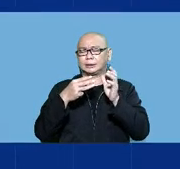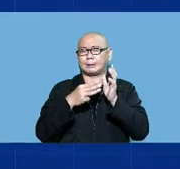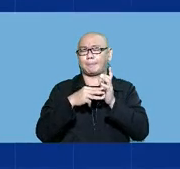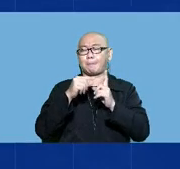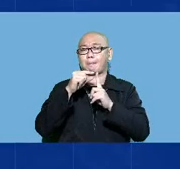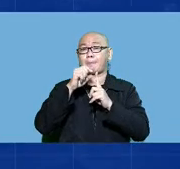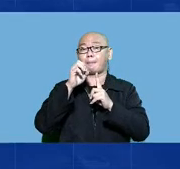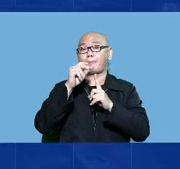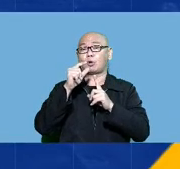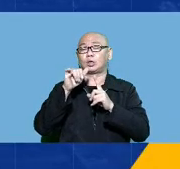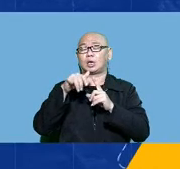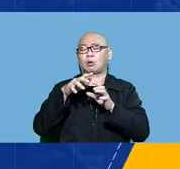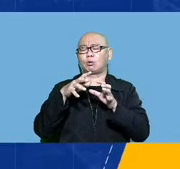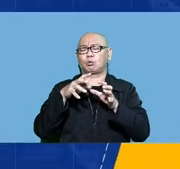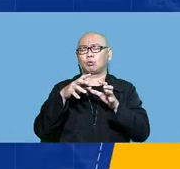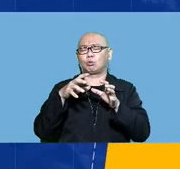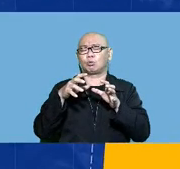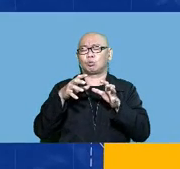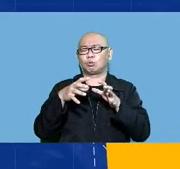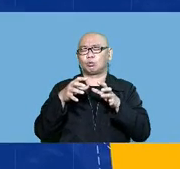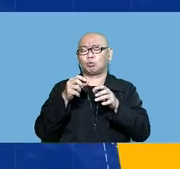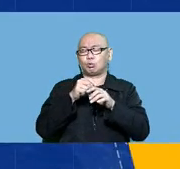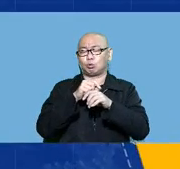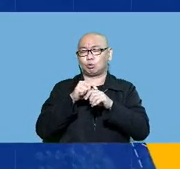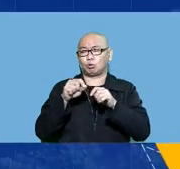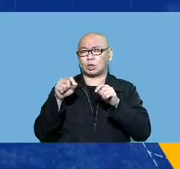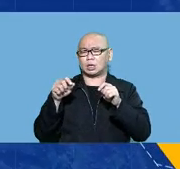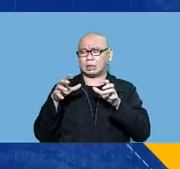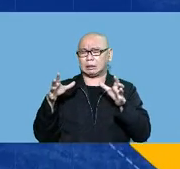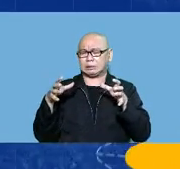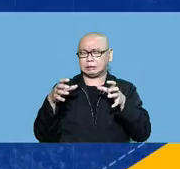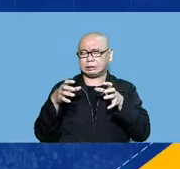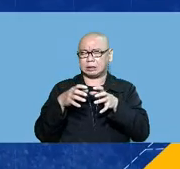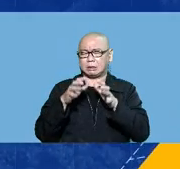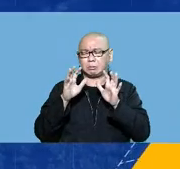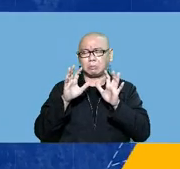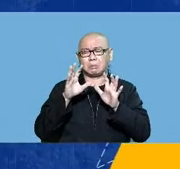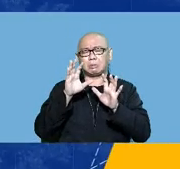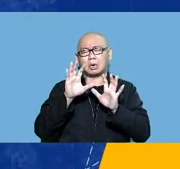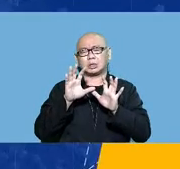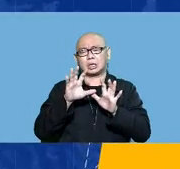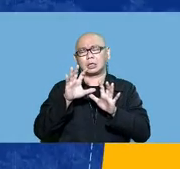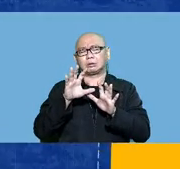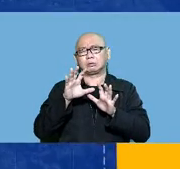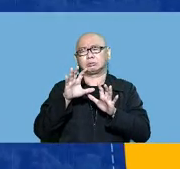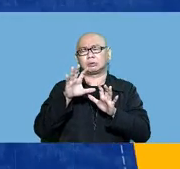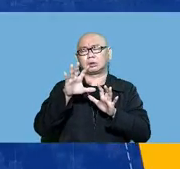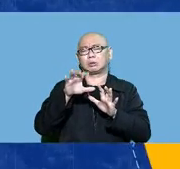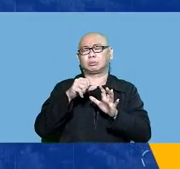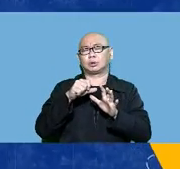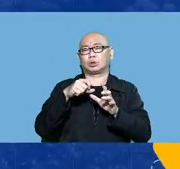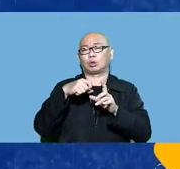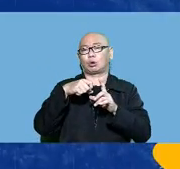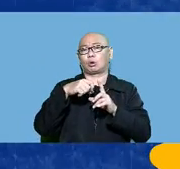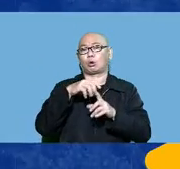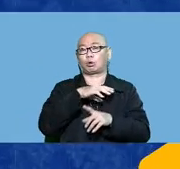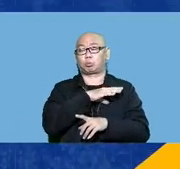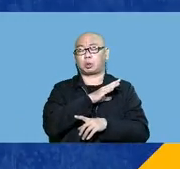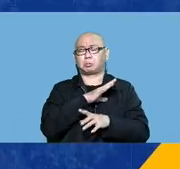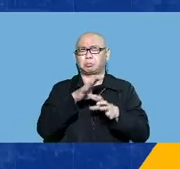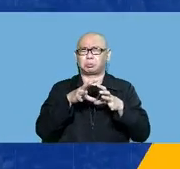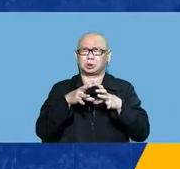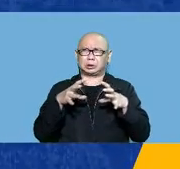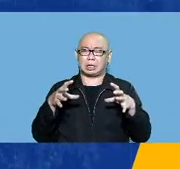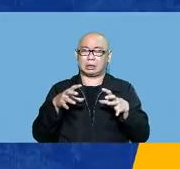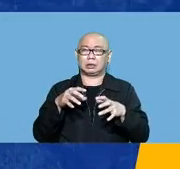Sempor yang ukurannya kecil itu memakan korban sangat besar di daerah Gombong. Akhirnya